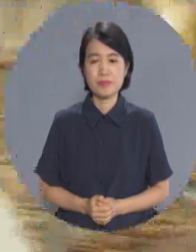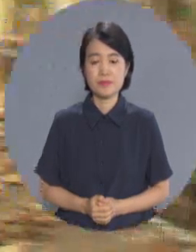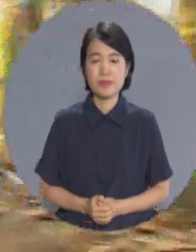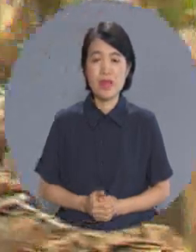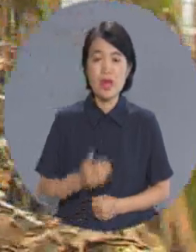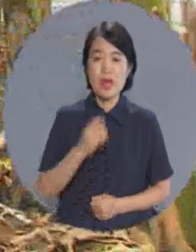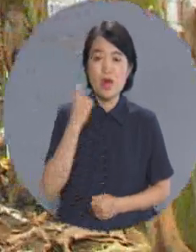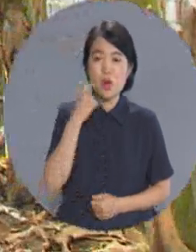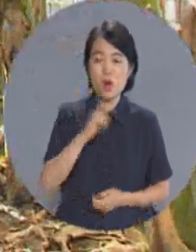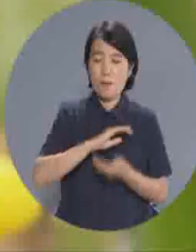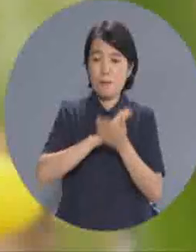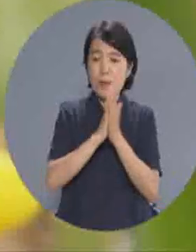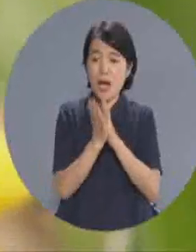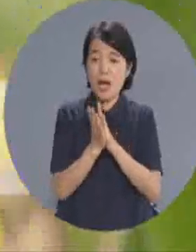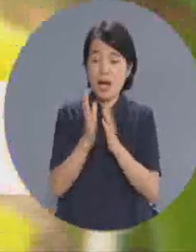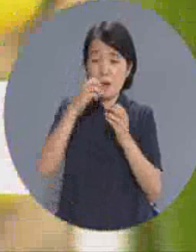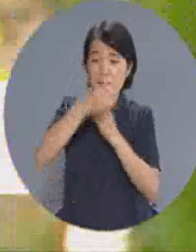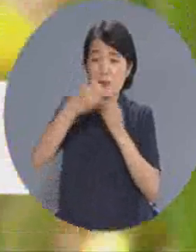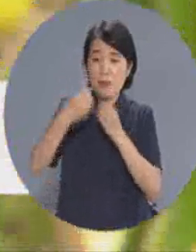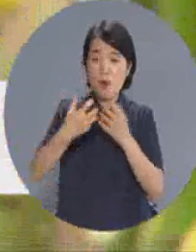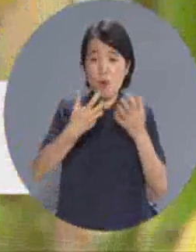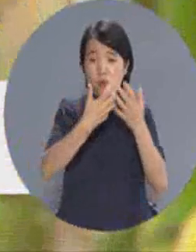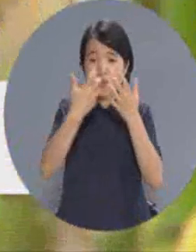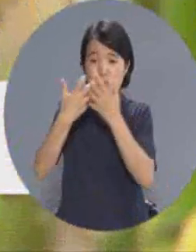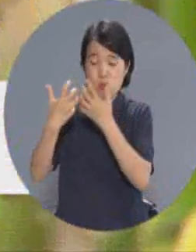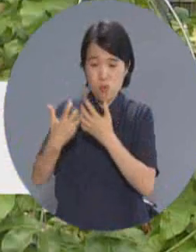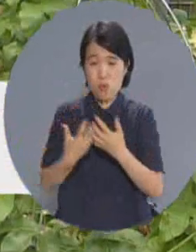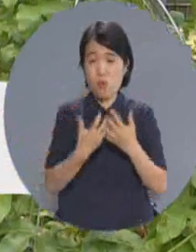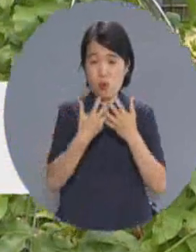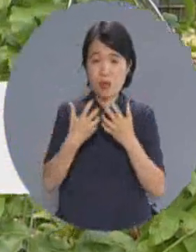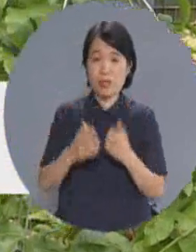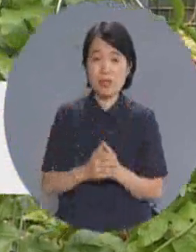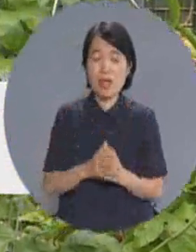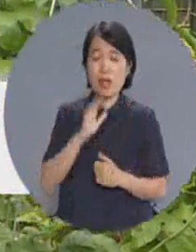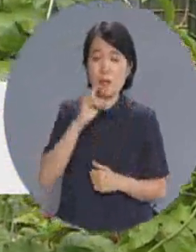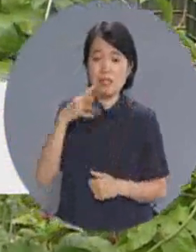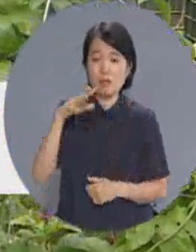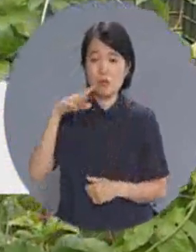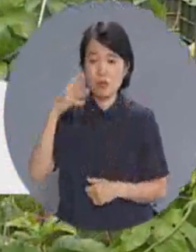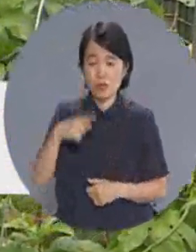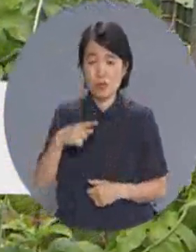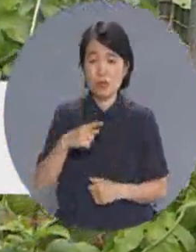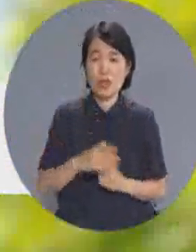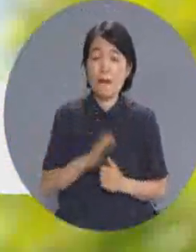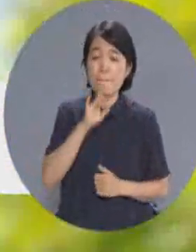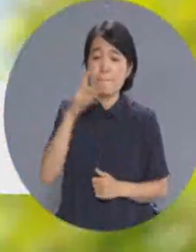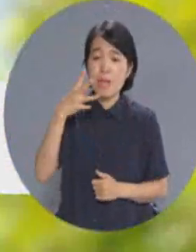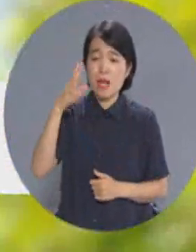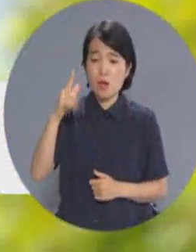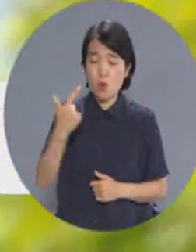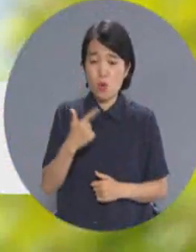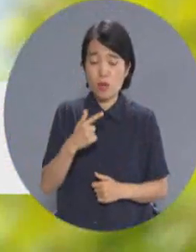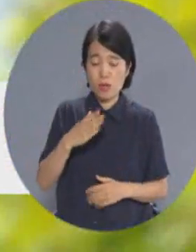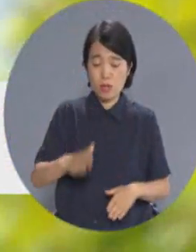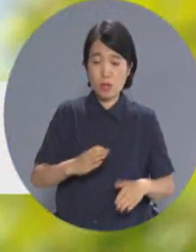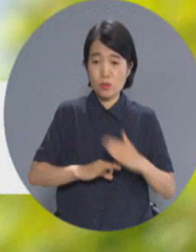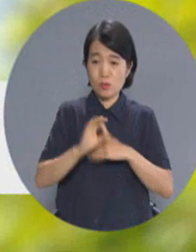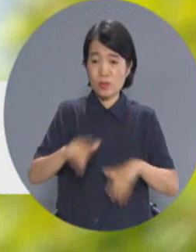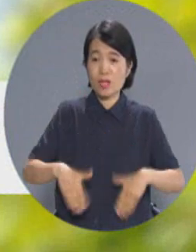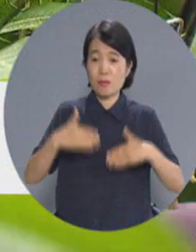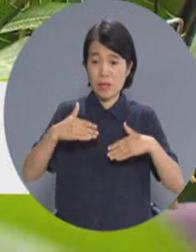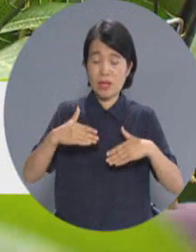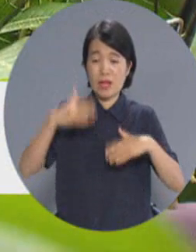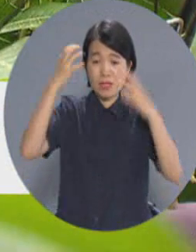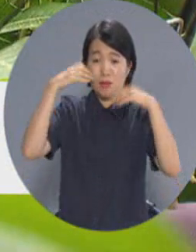누렇게 익어가는 바나나 송이들이 주렁주렁 매달려 있습니다. 패션플루트, 애플망고, 멜론 등 동남아가 주산지인 과일